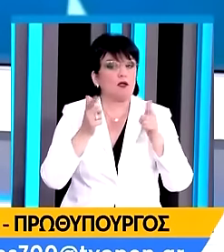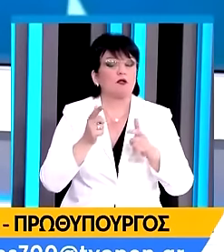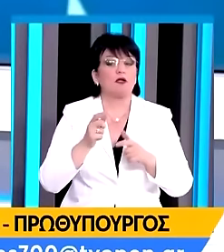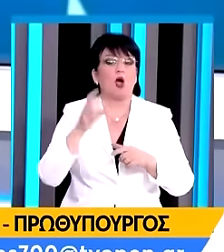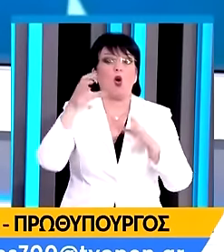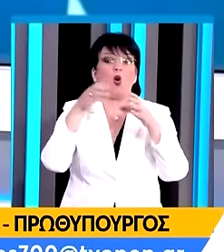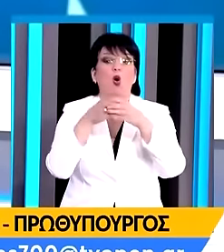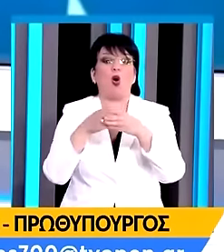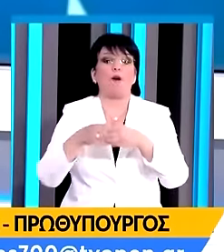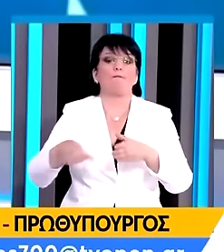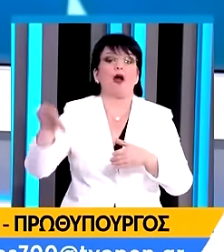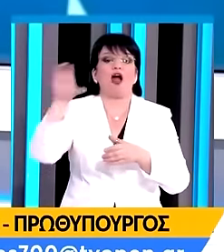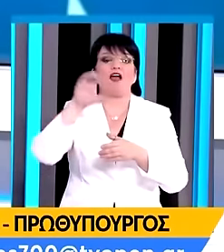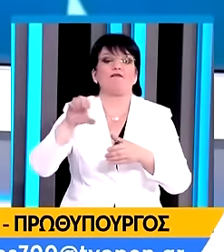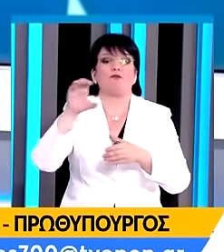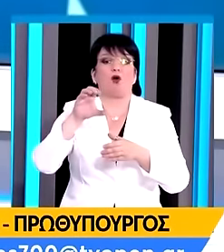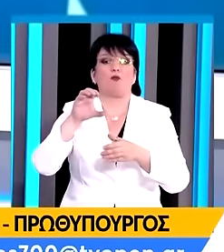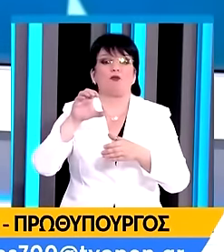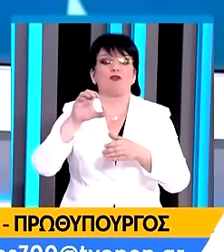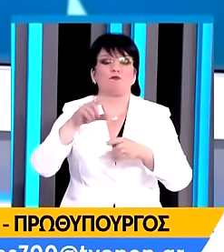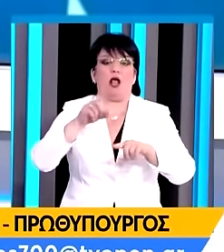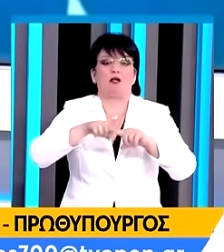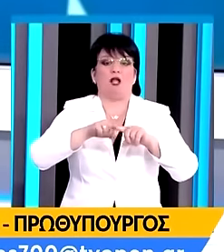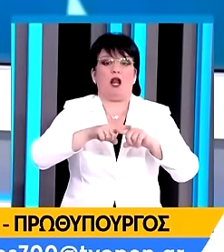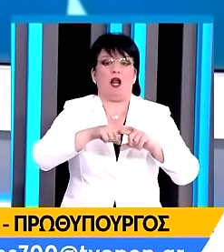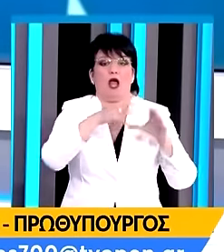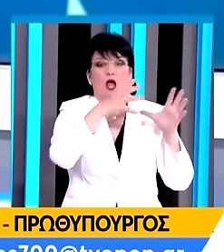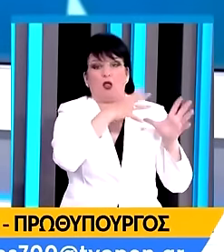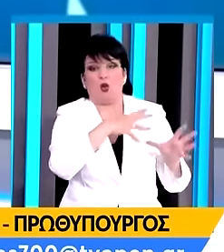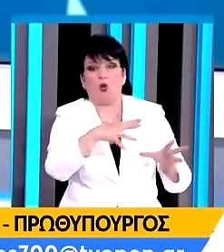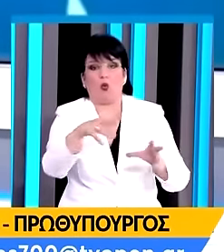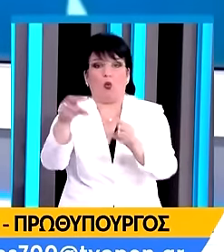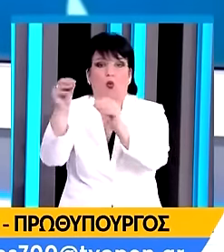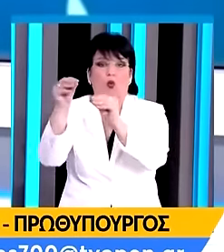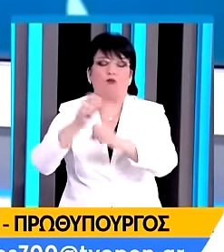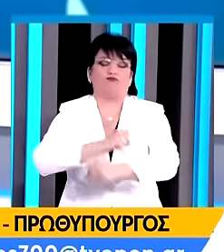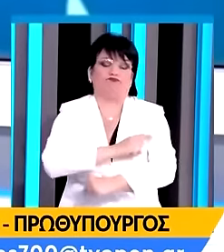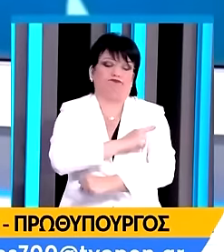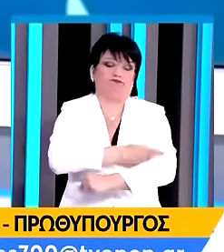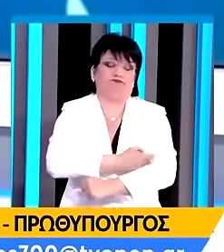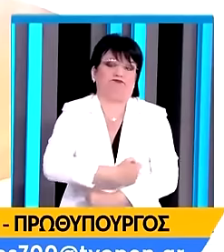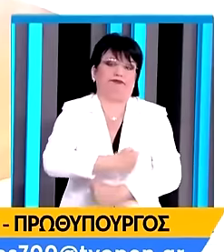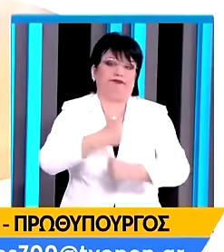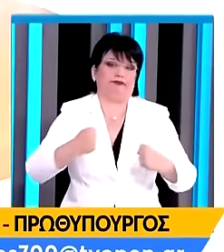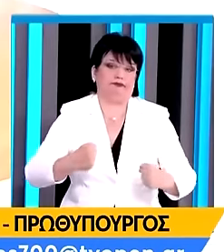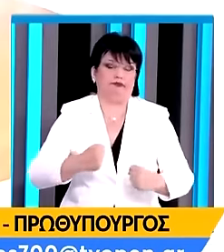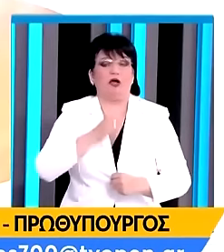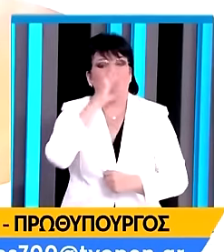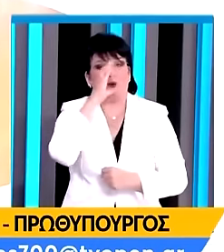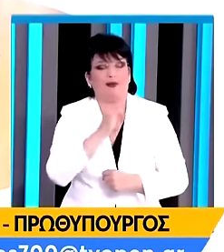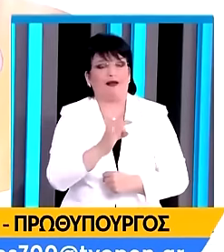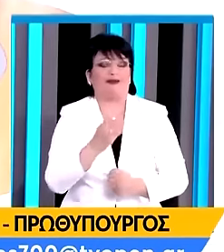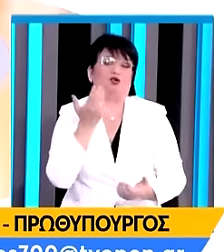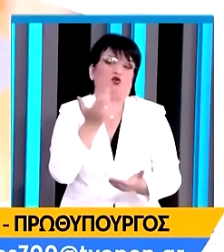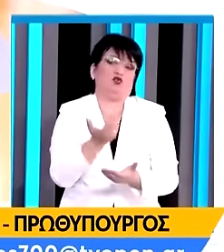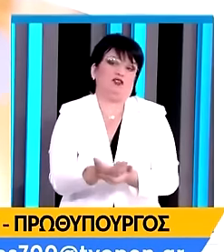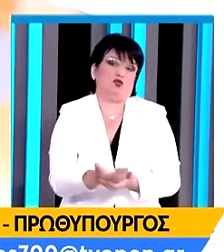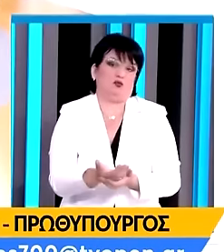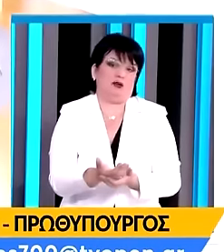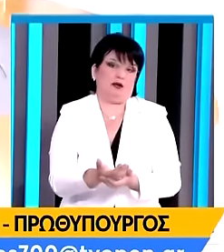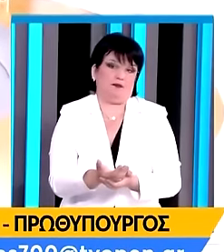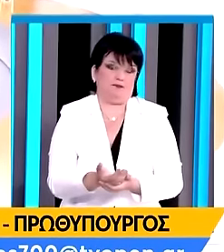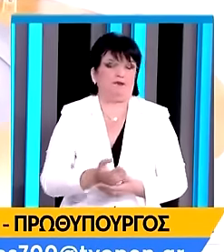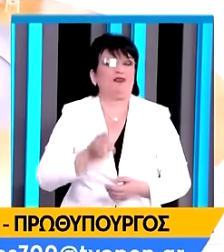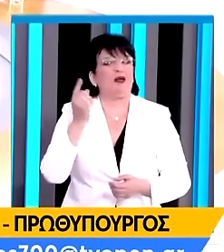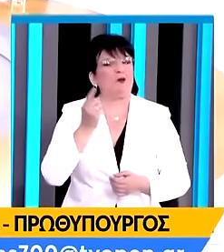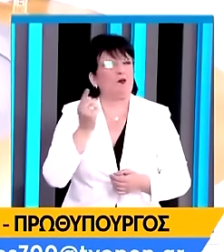Ευρώπης και ένα κόμμα το οποίο μπορεί να κάνει τη φωνή της Ελλάδος να ακούγεται ισχυρή στην Ευρώπη. Και αυτό νομίζω ότι είναι και το πραγματικό ζητούμενο αυτή τη στιγμή. Λες και μιλάτε για τα